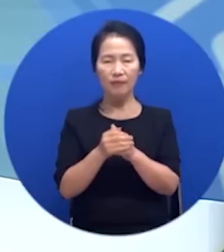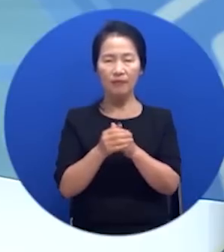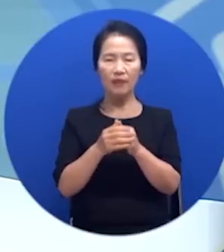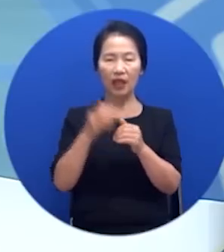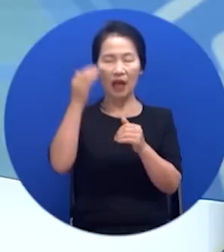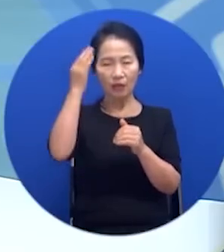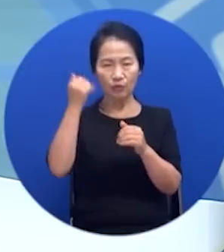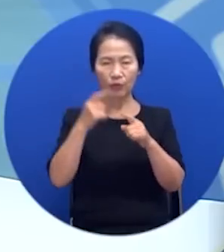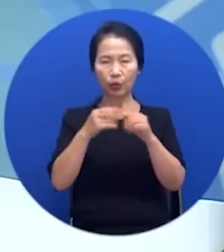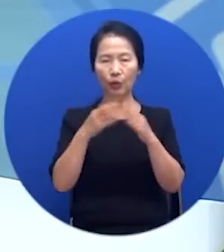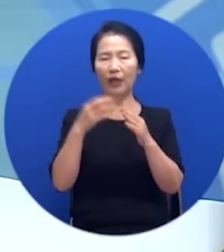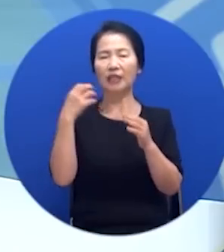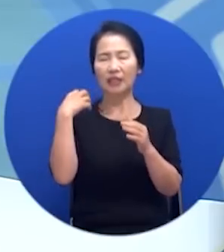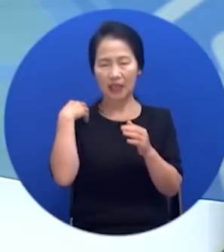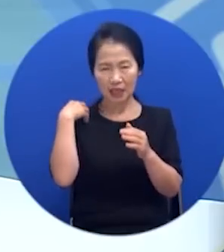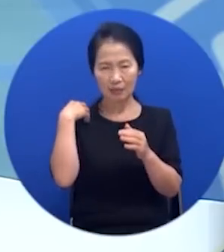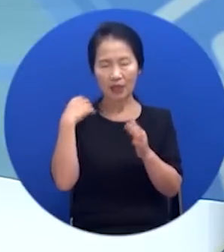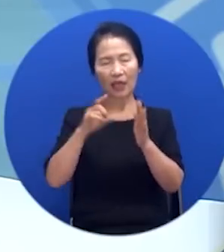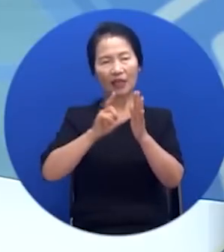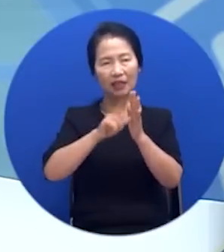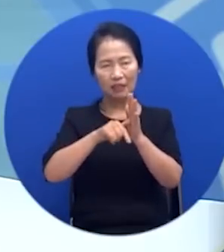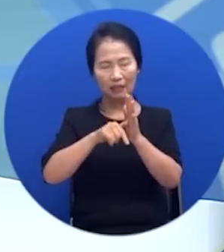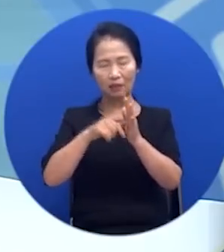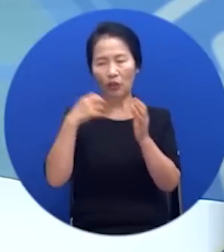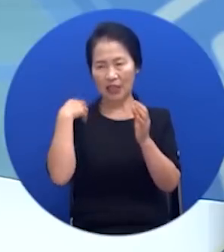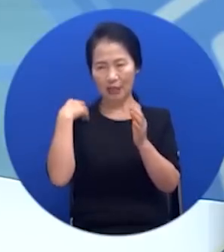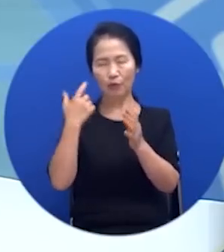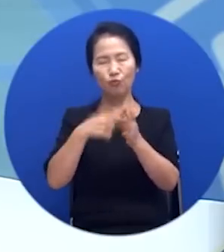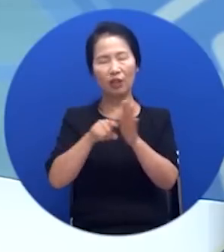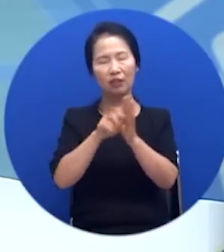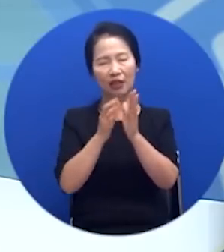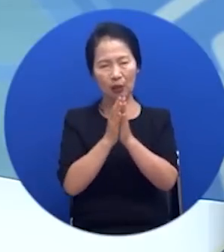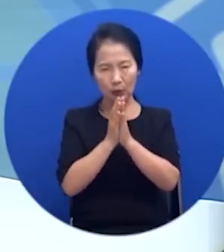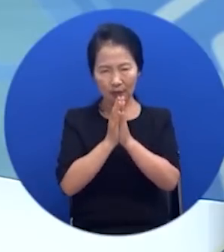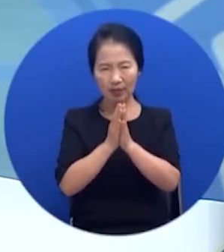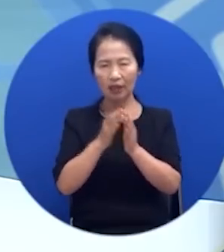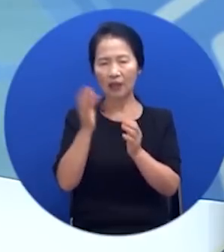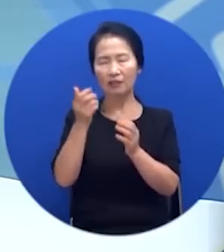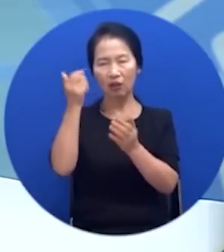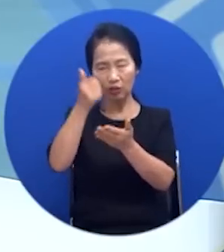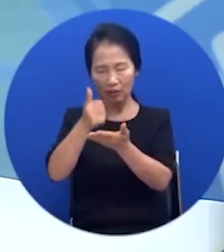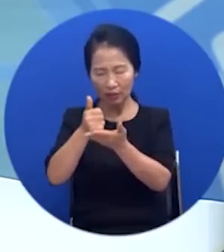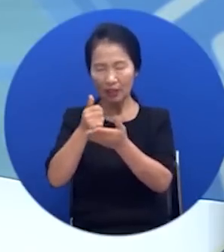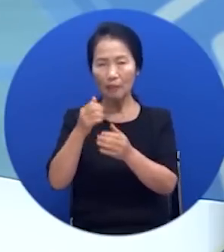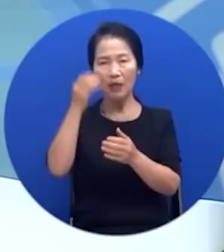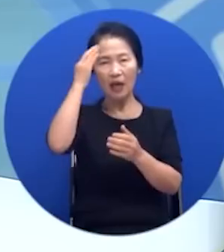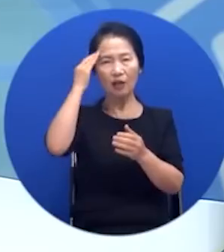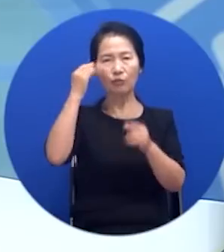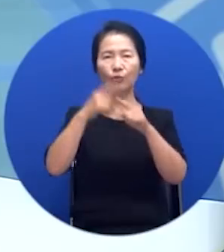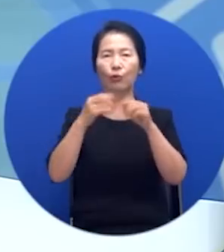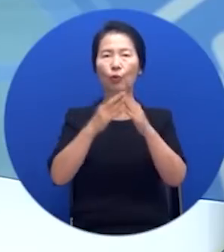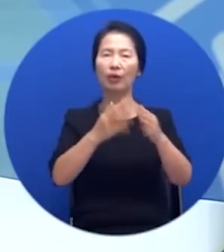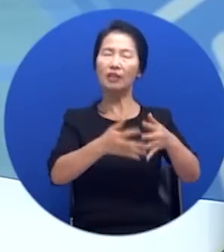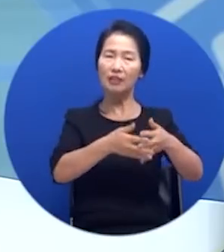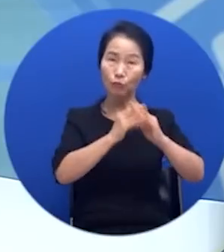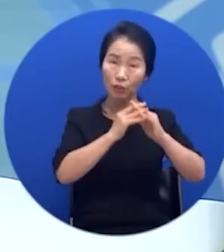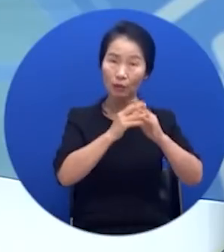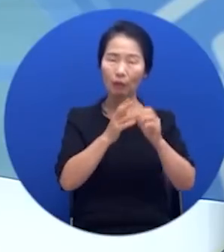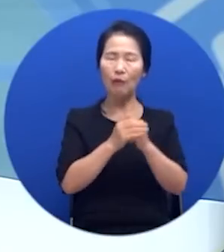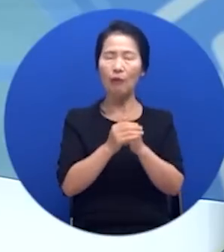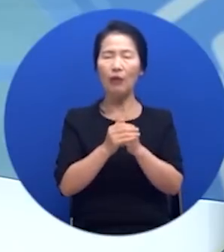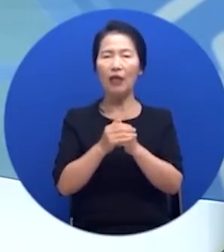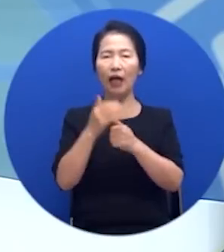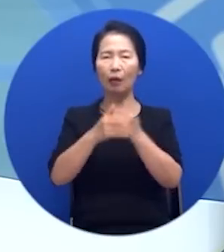한국교회 책임과 시대적 소명을 위해서 기도합니다. 성령님, 한국교회를 세우시고 하나님